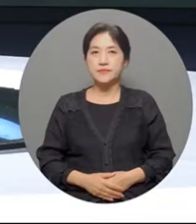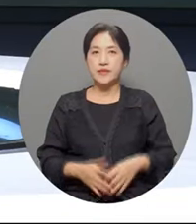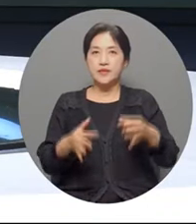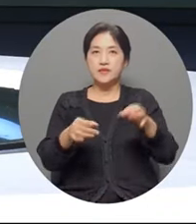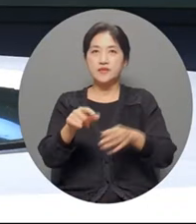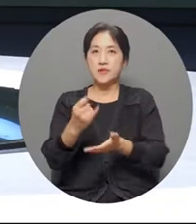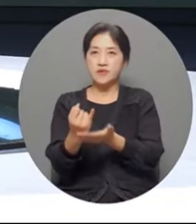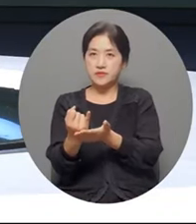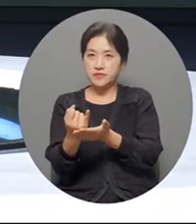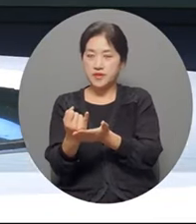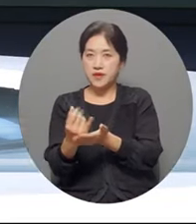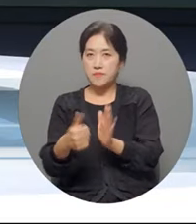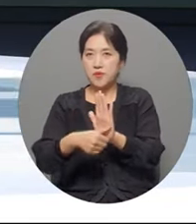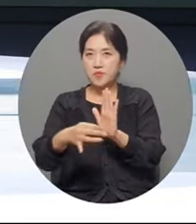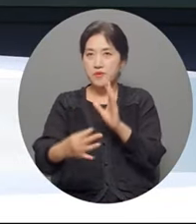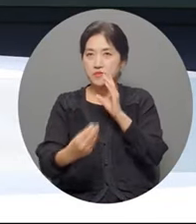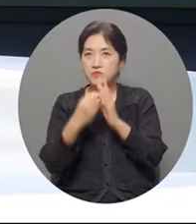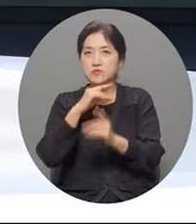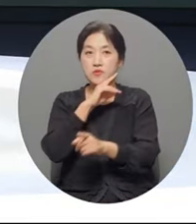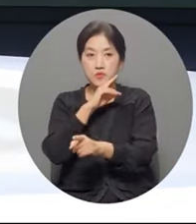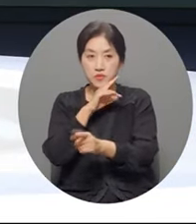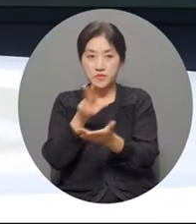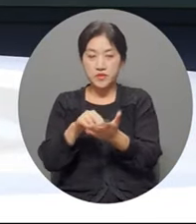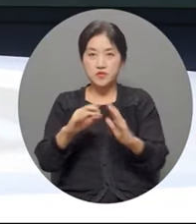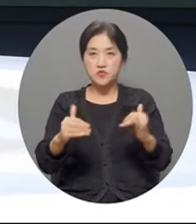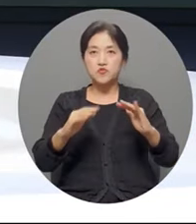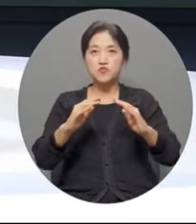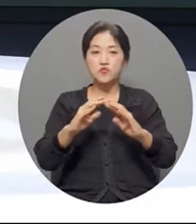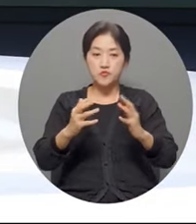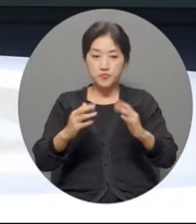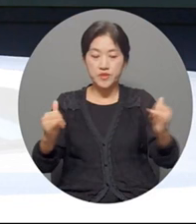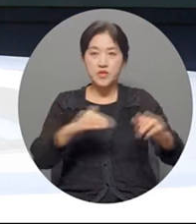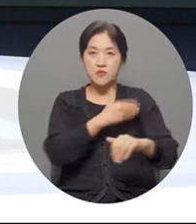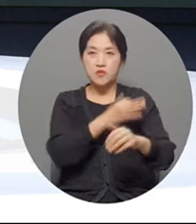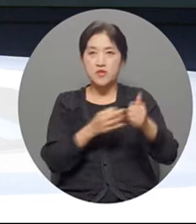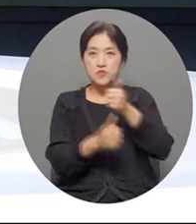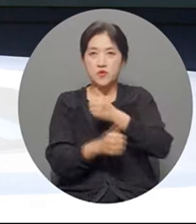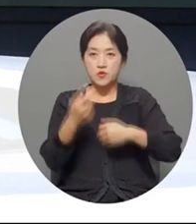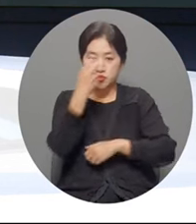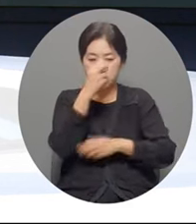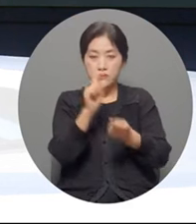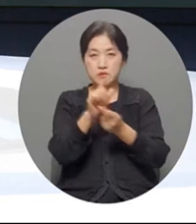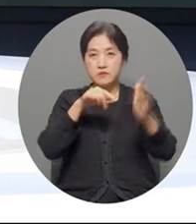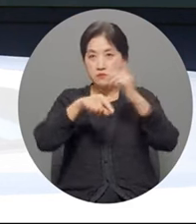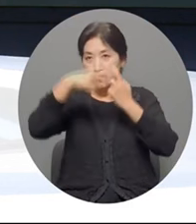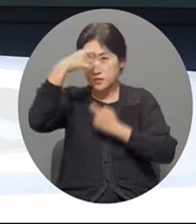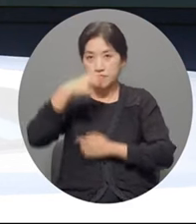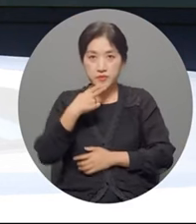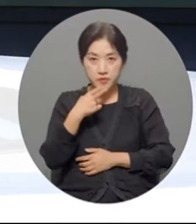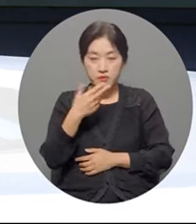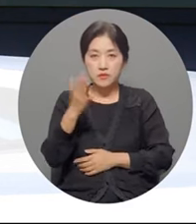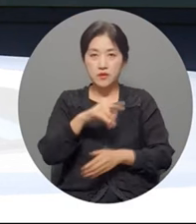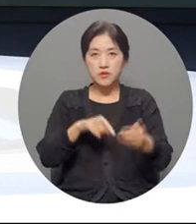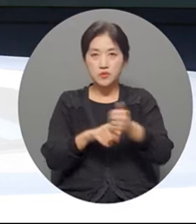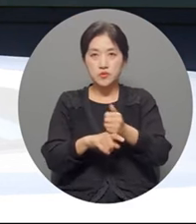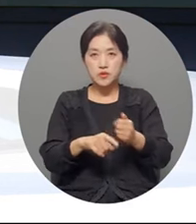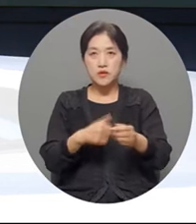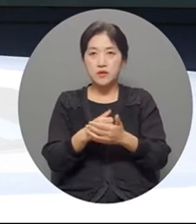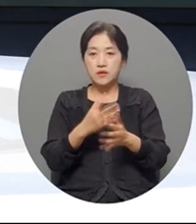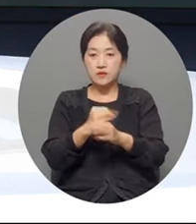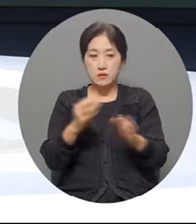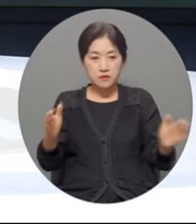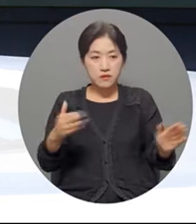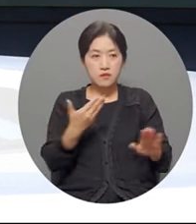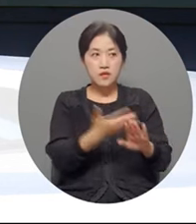김건희 여사의 명품백 수수 의혹에 대한 국민 권위의 조사는 현장 조사가 없었는데도 조사 기간은 다른 조사보다